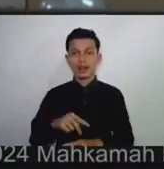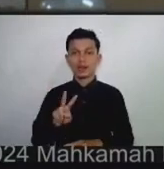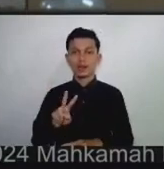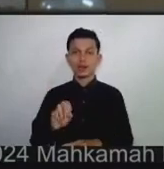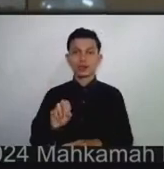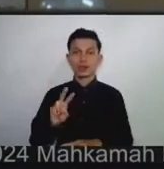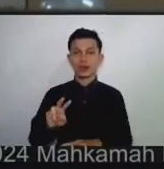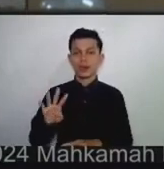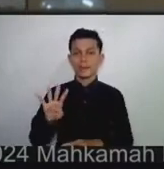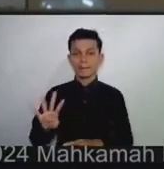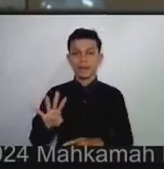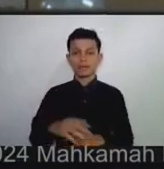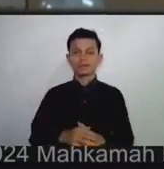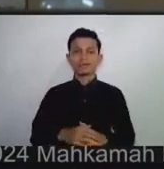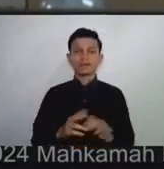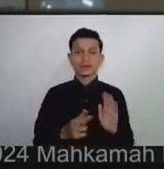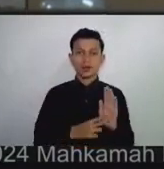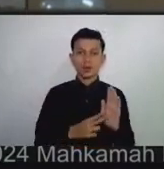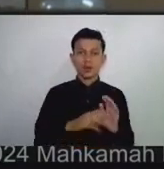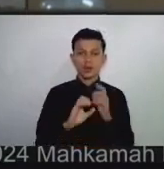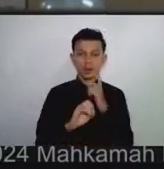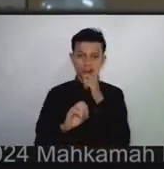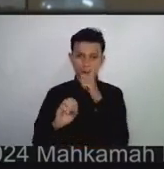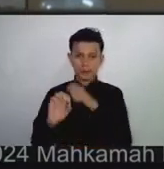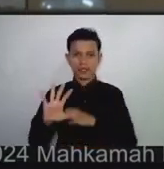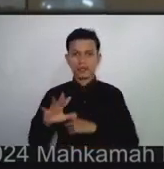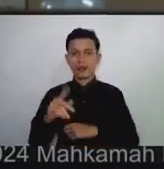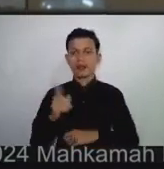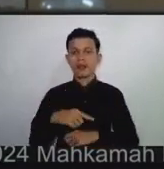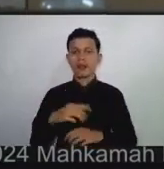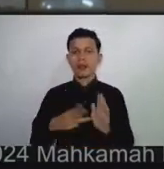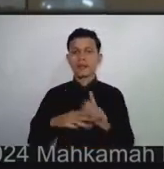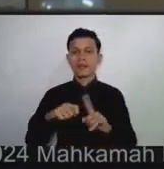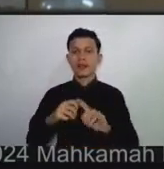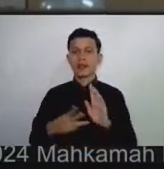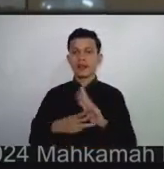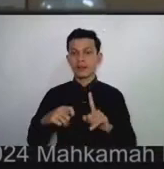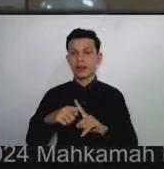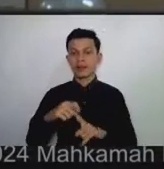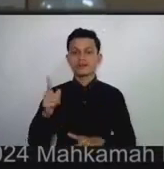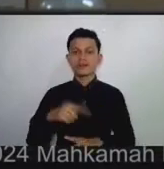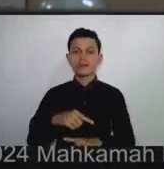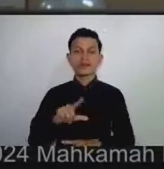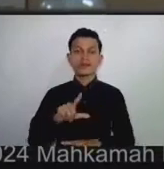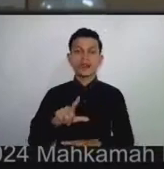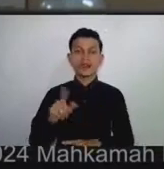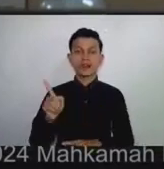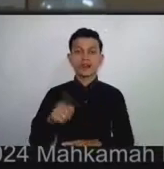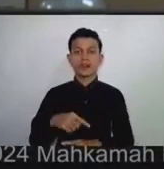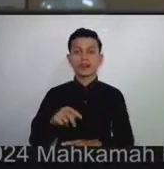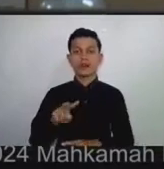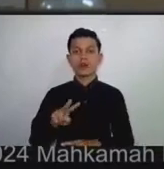l/03/2024 nomor 05 g mkmk/ l